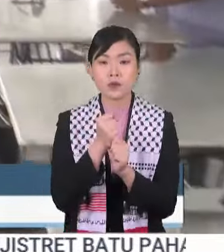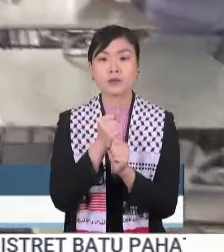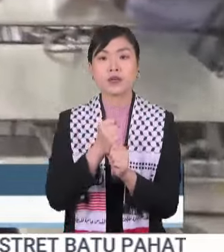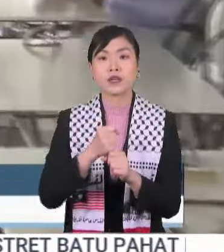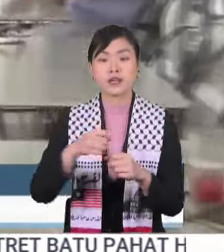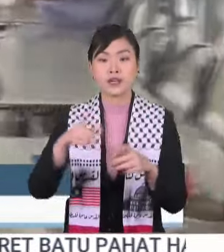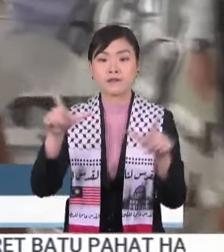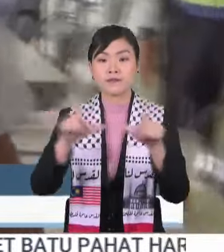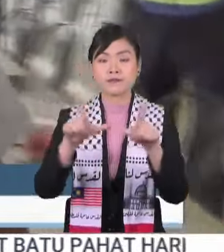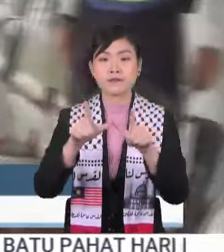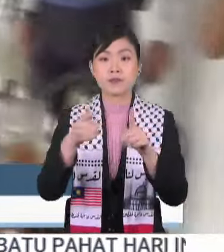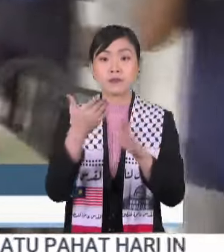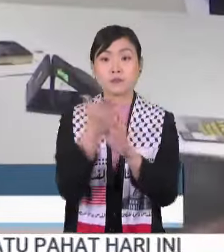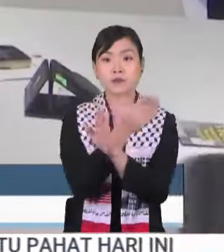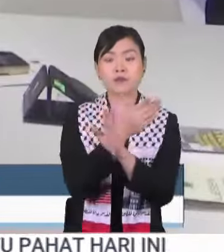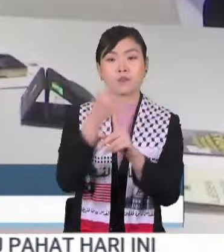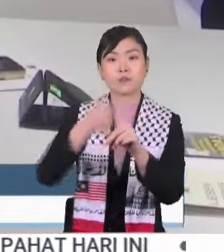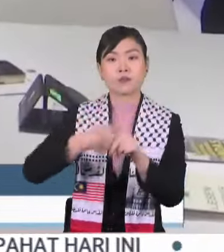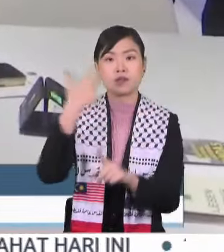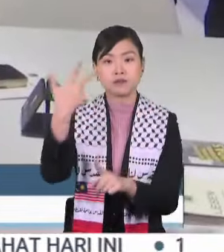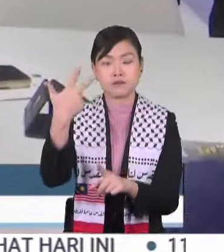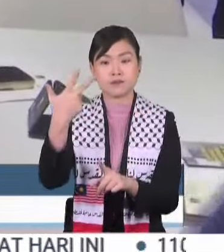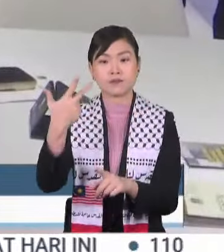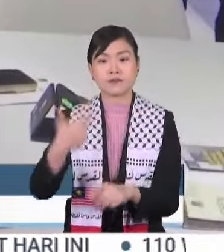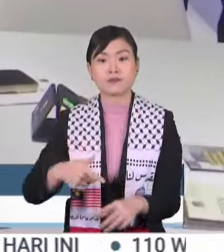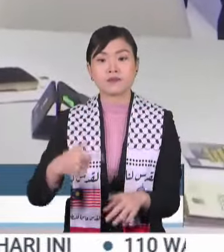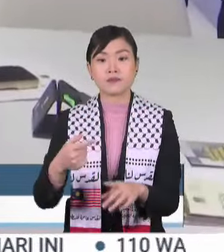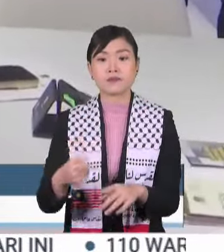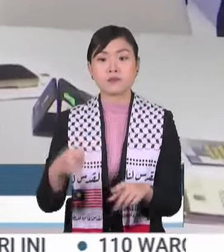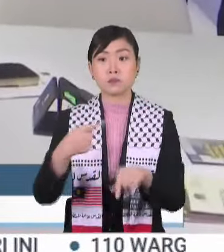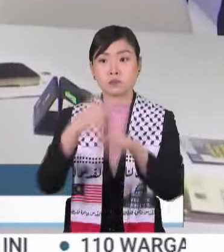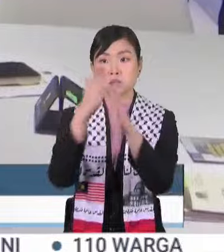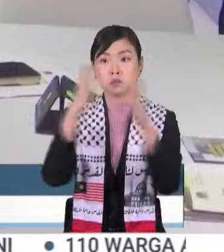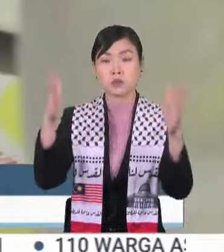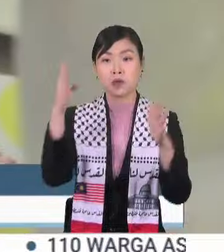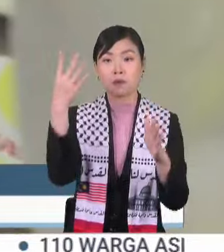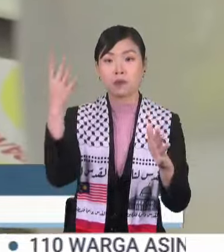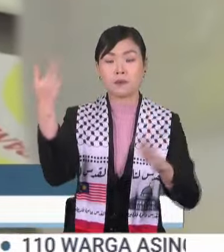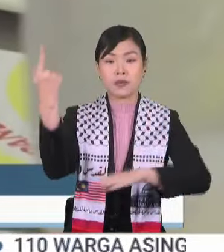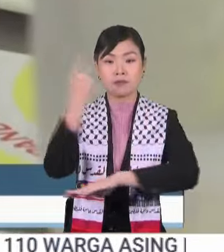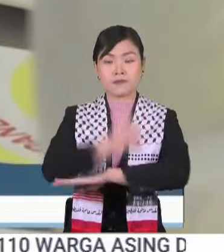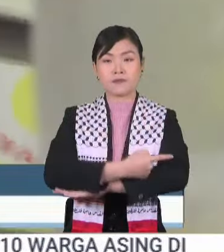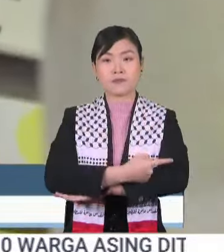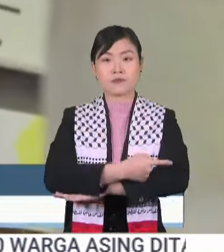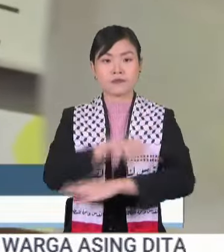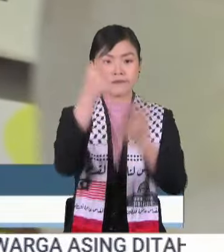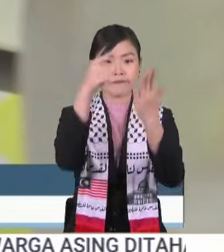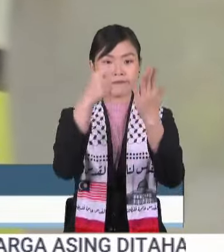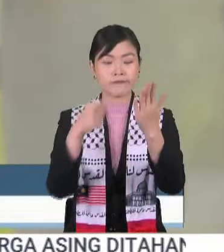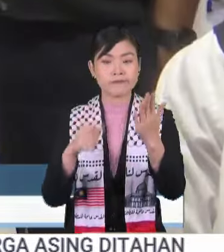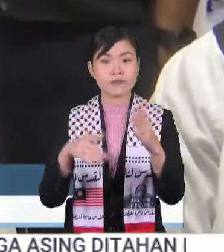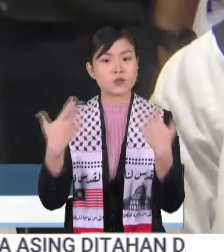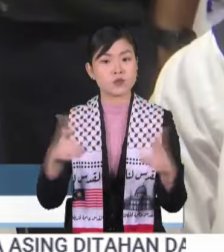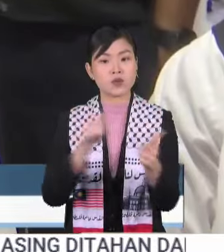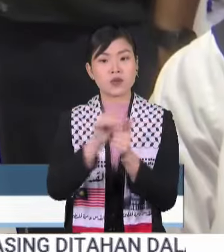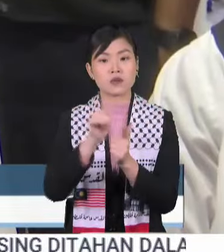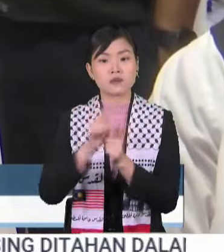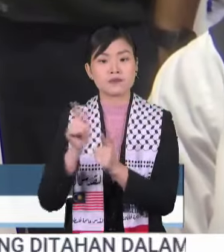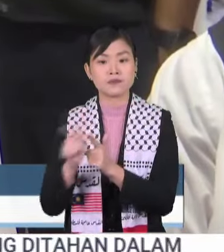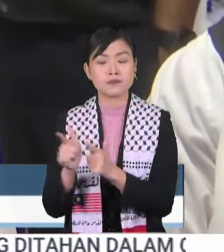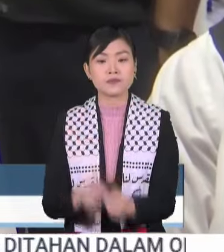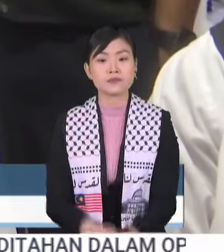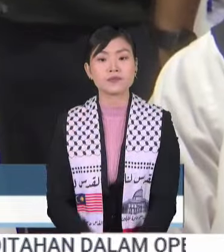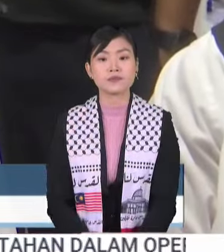Mac ini proses permohonan adalah dalam tempoh 14 hari setelah semua tapisan yang dibuat diluluskan this